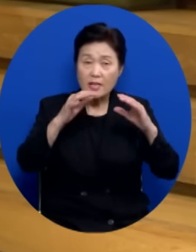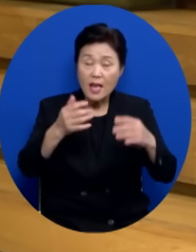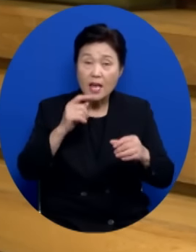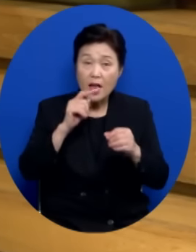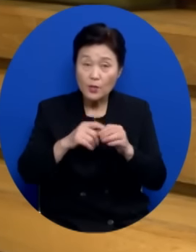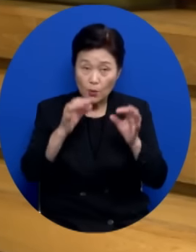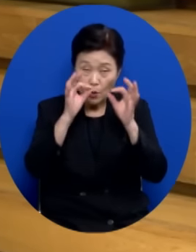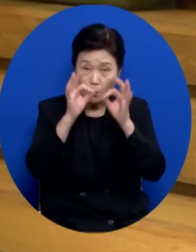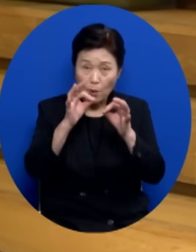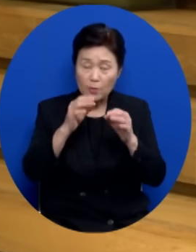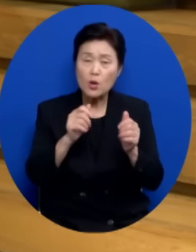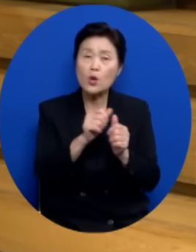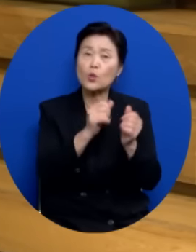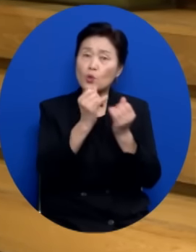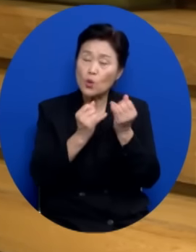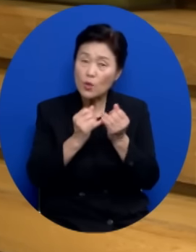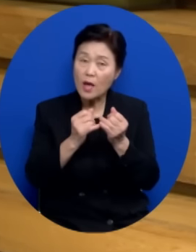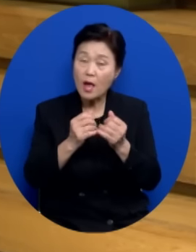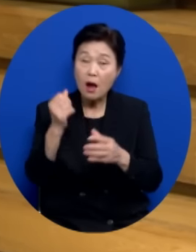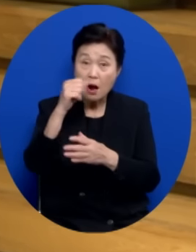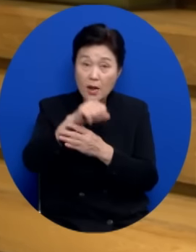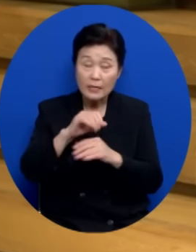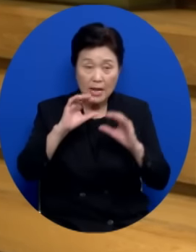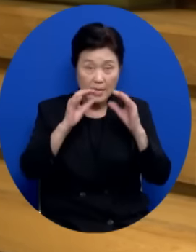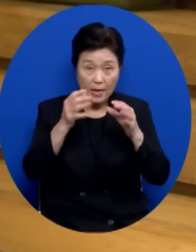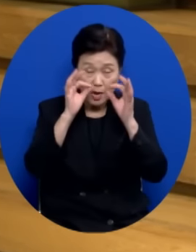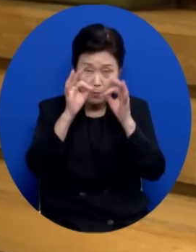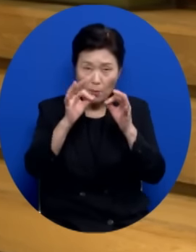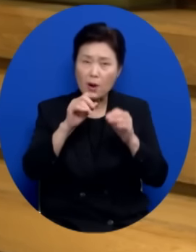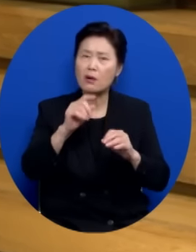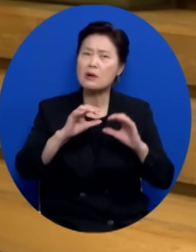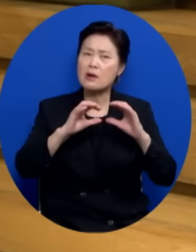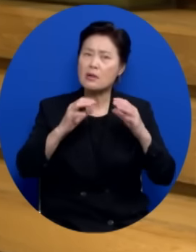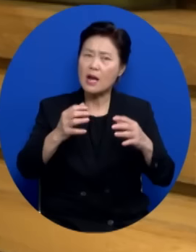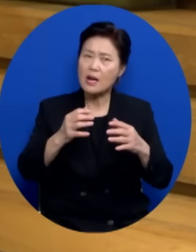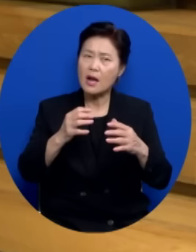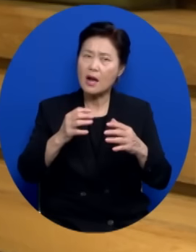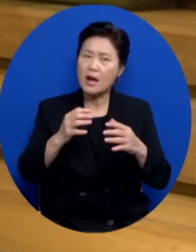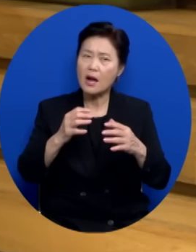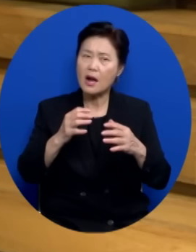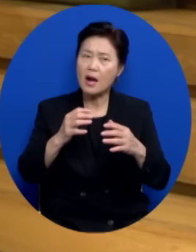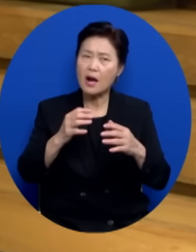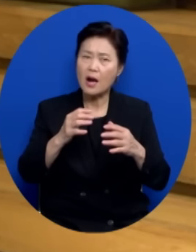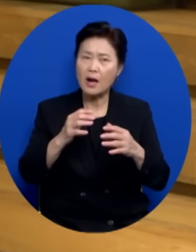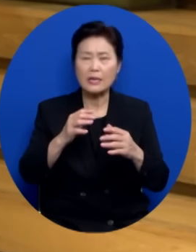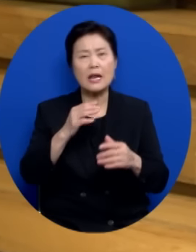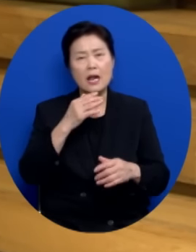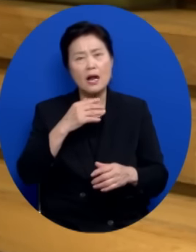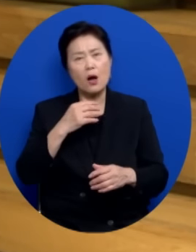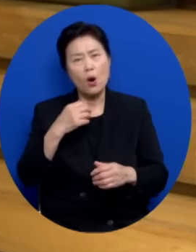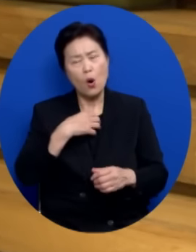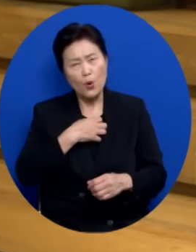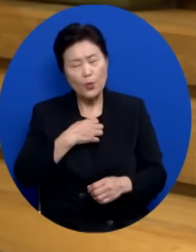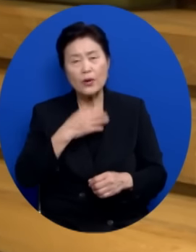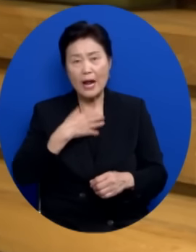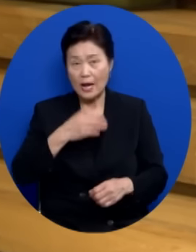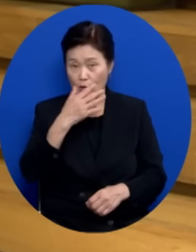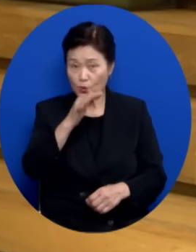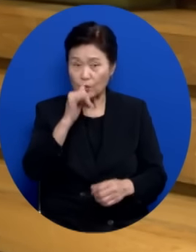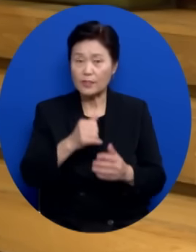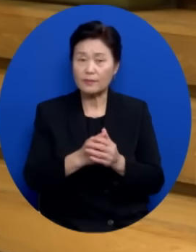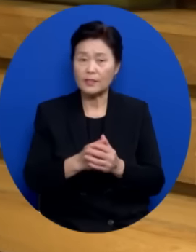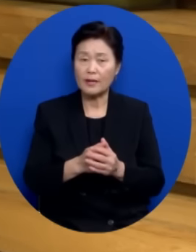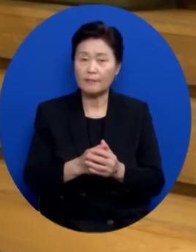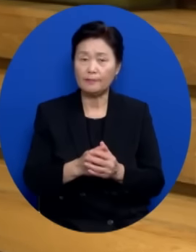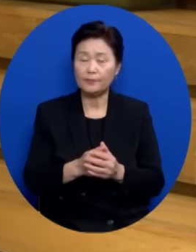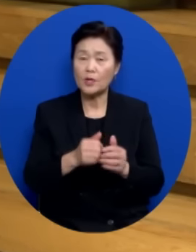동성애가 통과된 나라들을 보면은 그 나라가 어떻게 되는 걸 우리는 알 수 있고 한국에서 이미 야당에 의해서